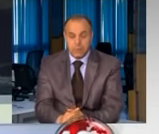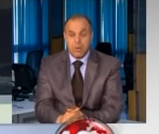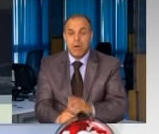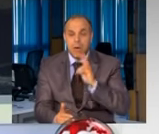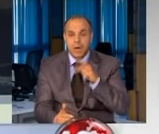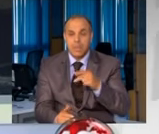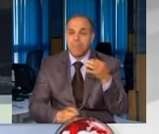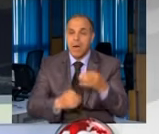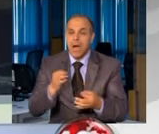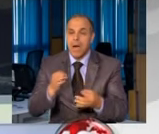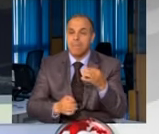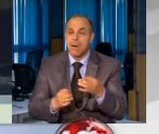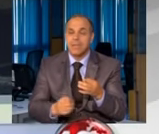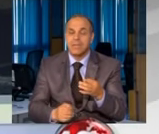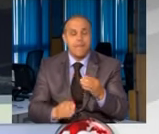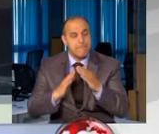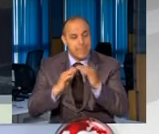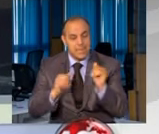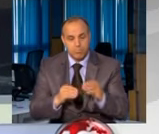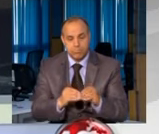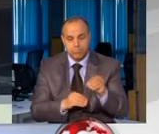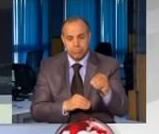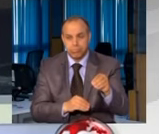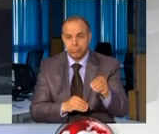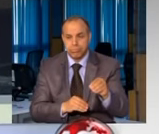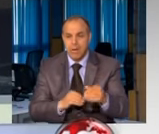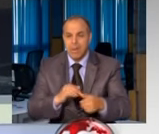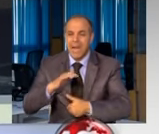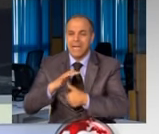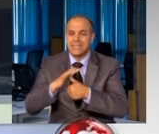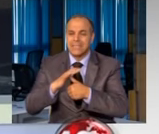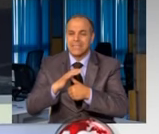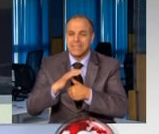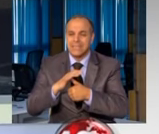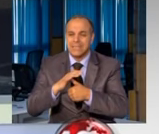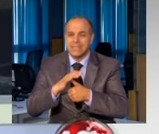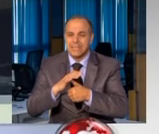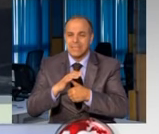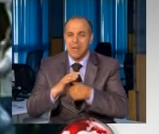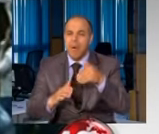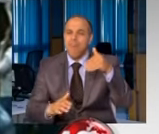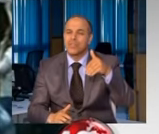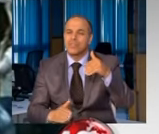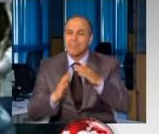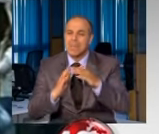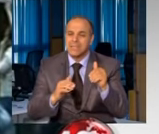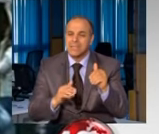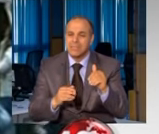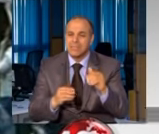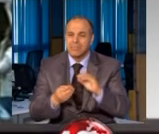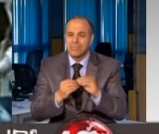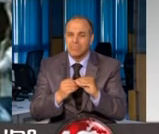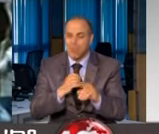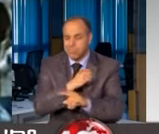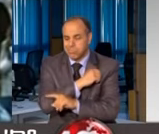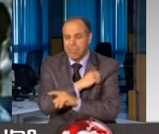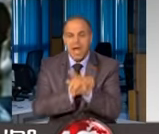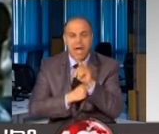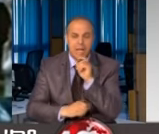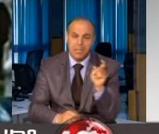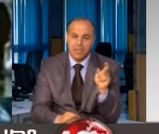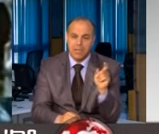قررت محكمة جنايات القاهرة اليوم تأجيل الحكم على الرئيس المعزول محمد مرسي في القضية المعروفة بالتخابر مع